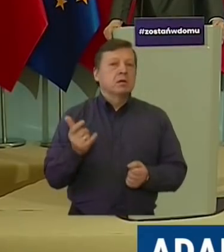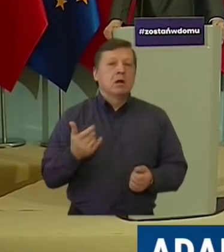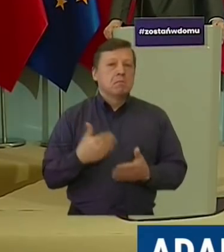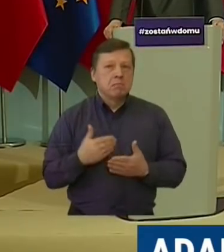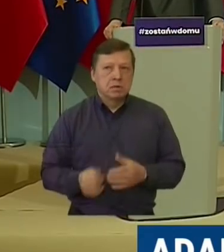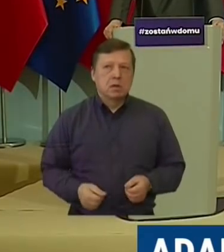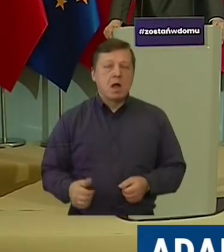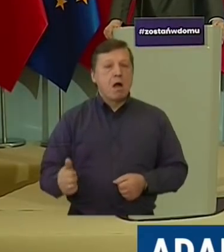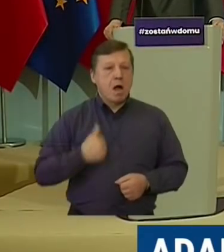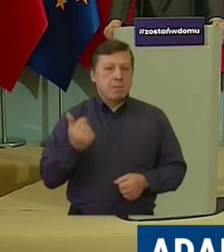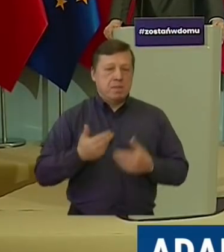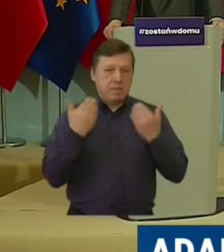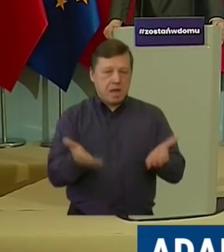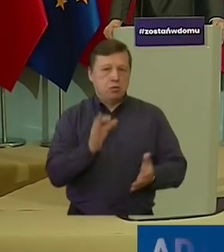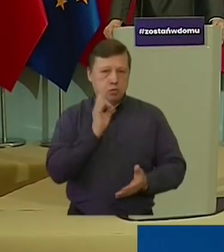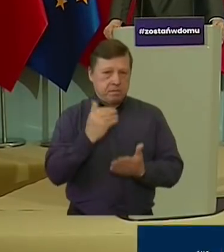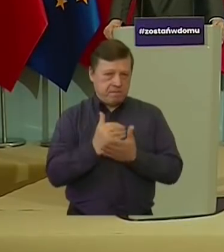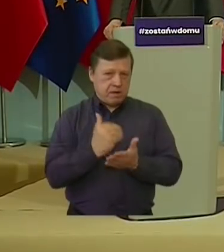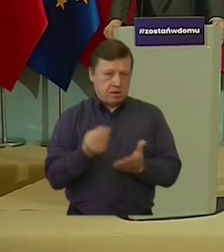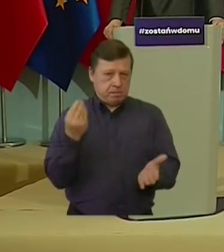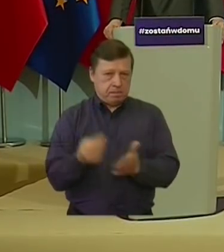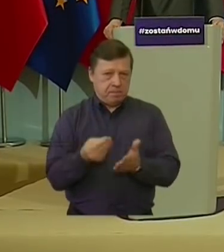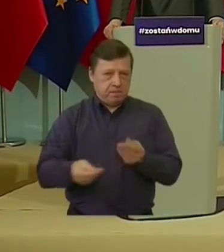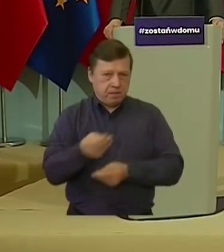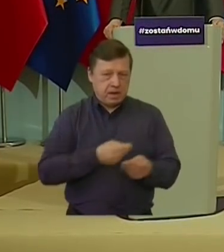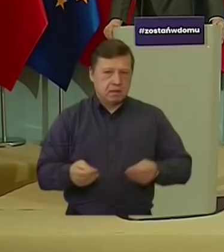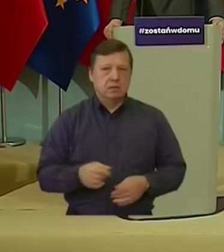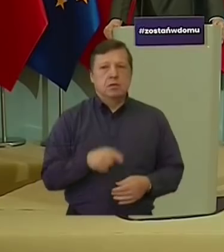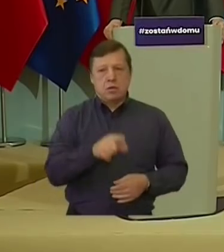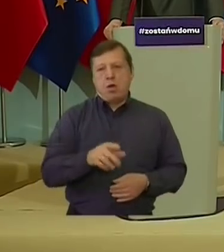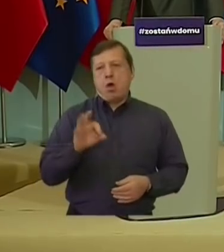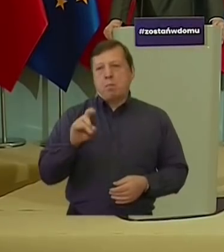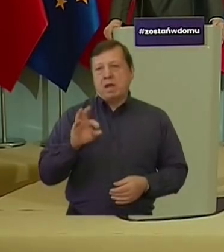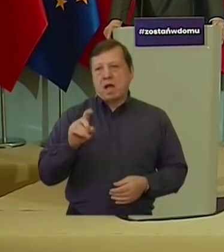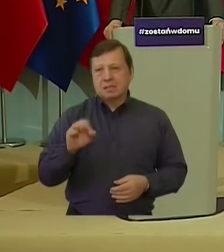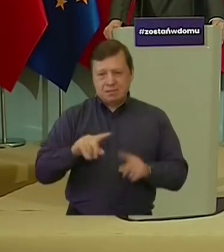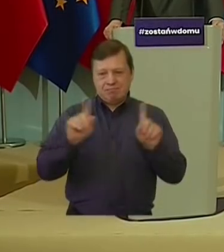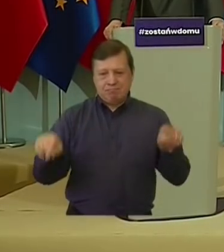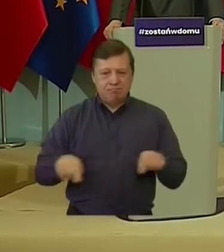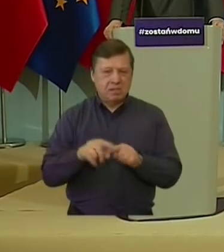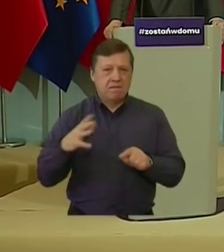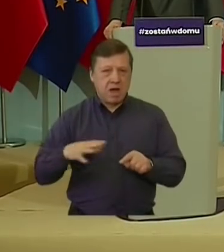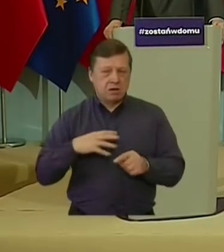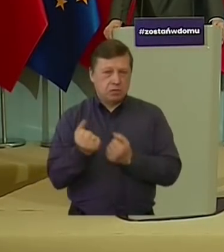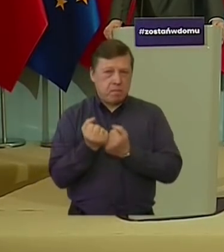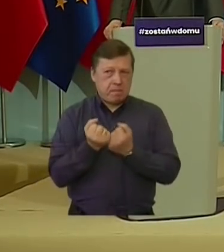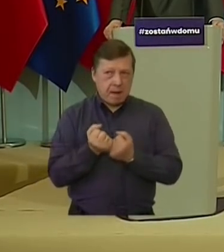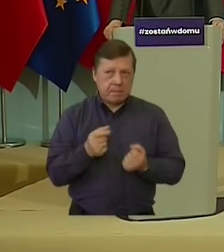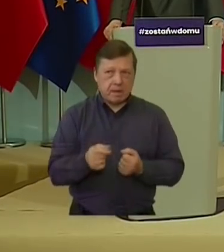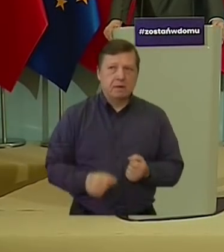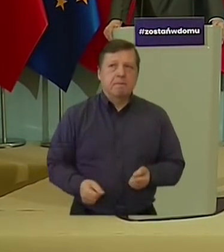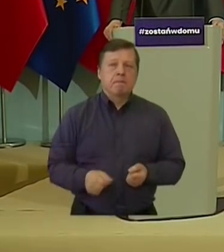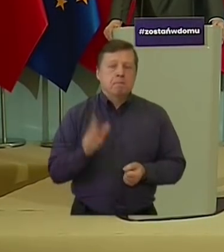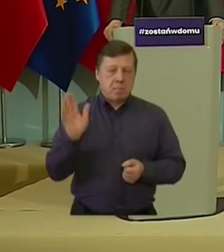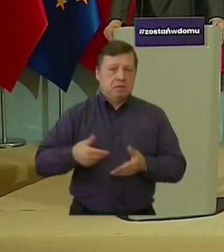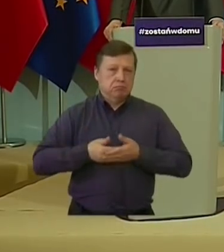zapewnianiu tego oddechu finansowego. PFR może emitować obligacje. Te obligacje, tak jak wszystkie inne, gwarantowane przez Skarb Państwa,